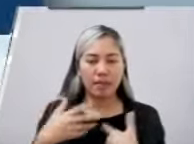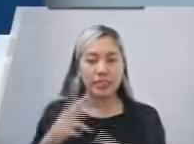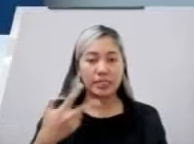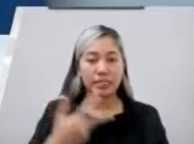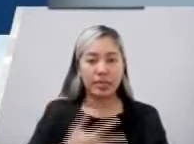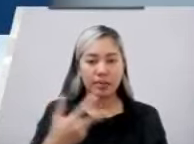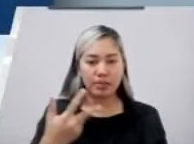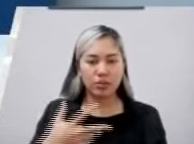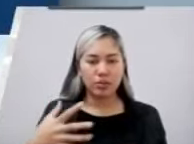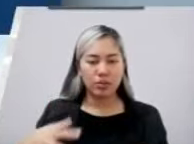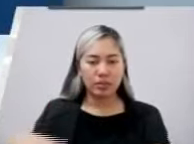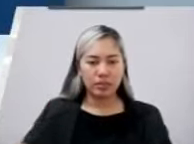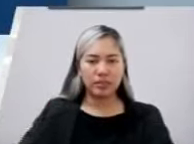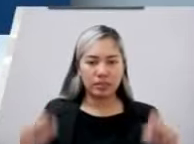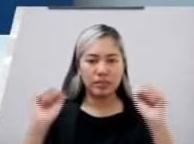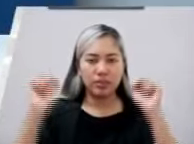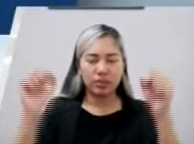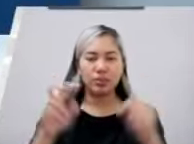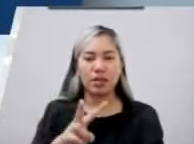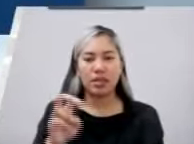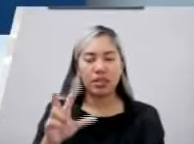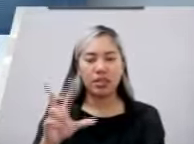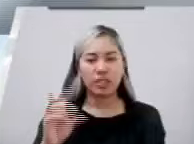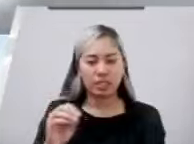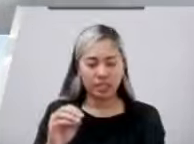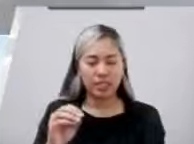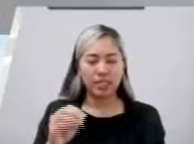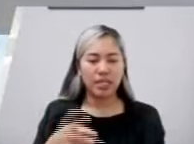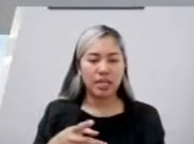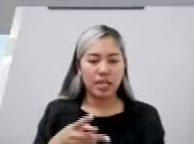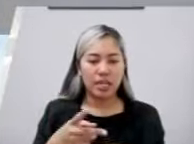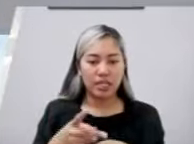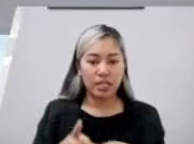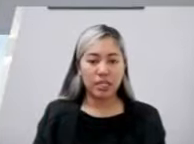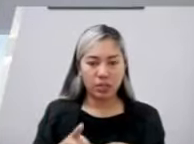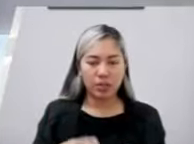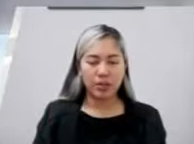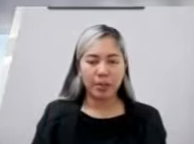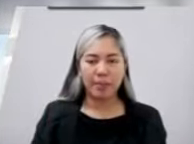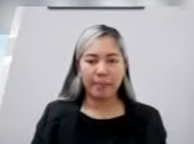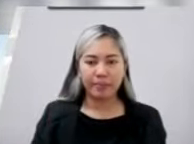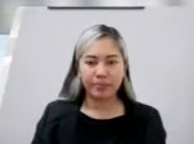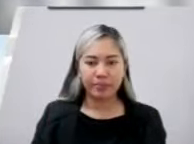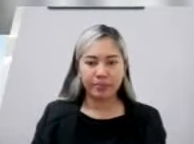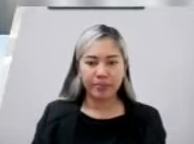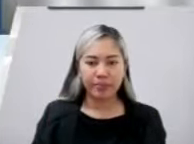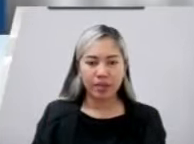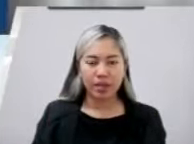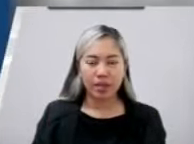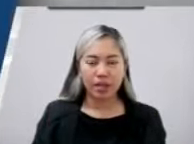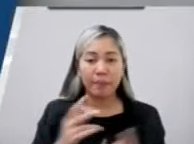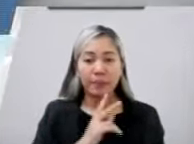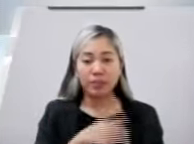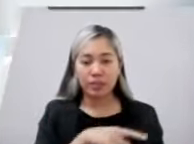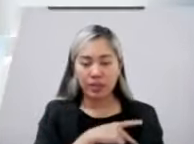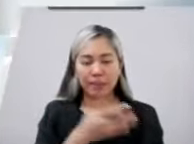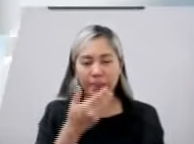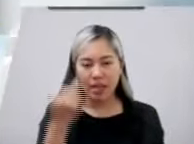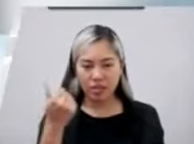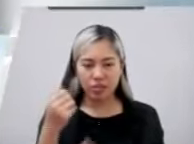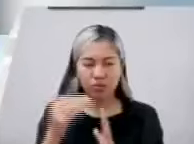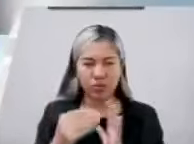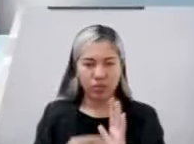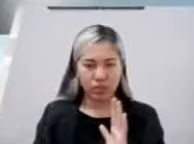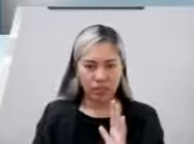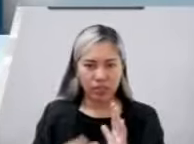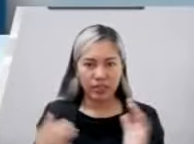ang 130kg sa clean and jerk. Hindi man naka-podium finish, ito naman ang kanyang personal best record. Tumaas din ang kanyang rank